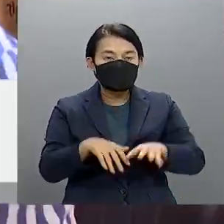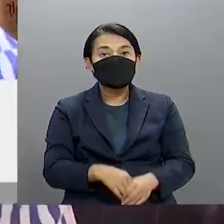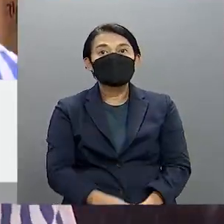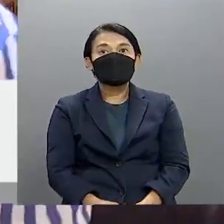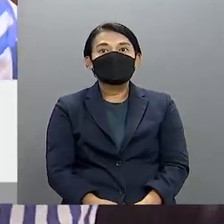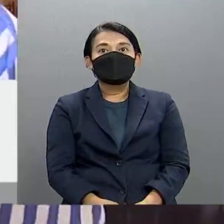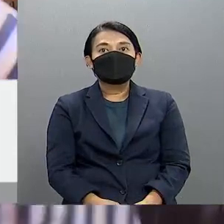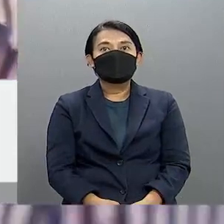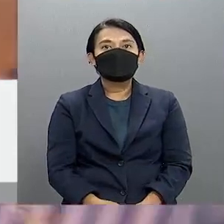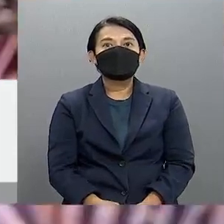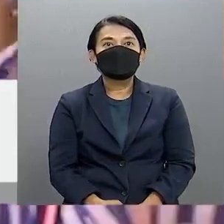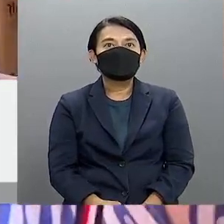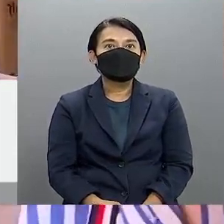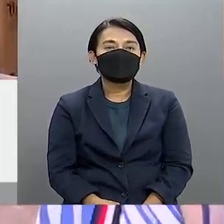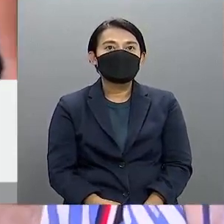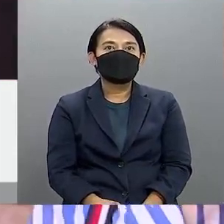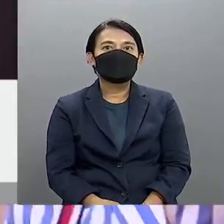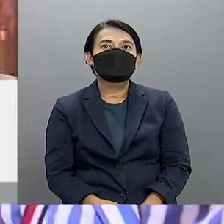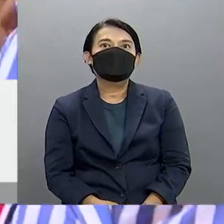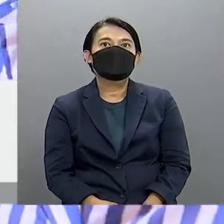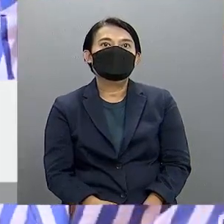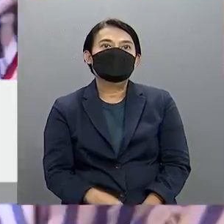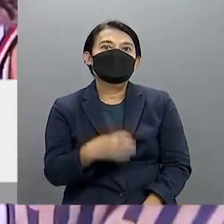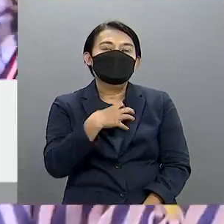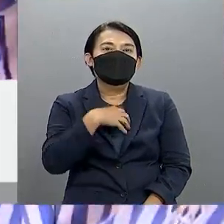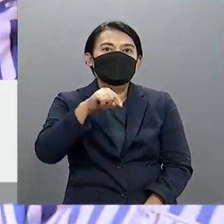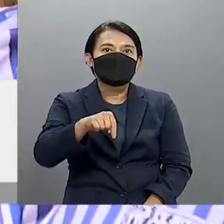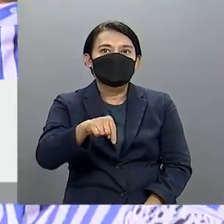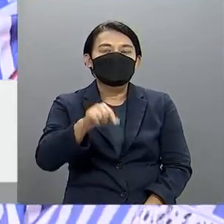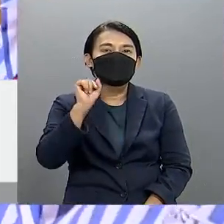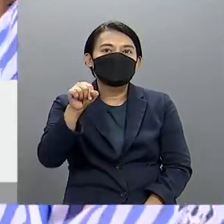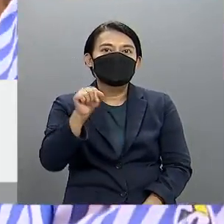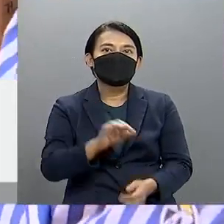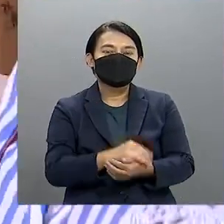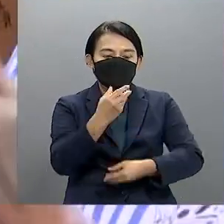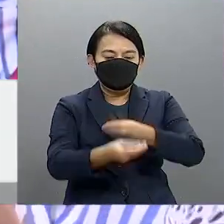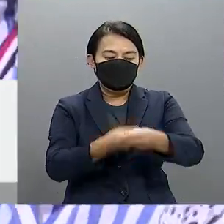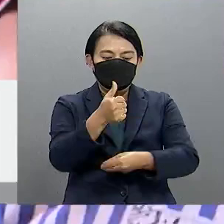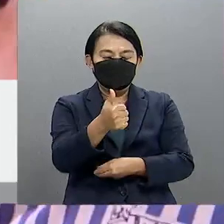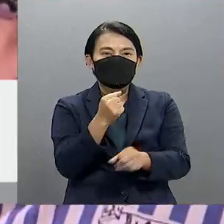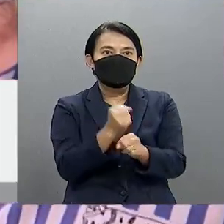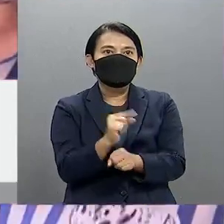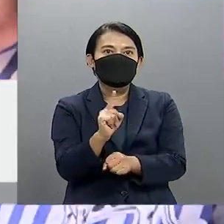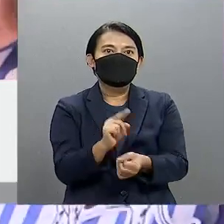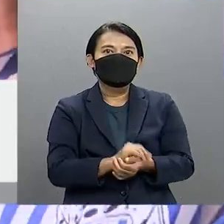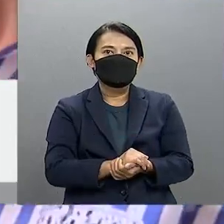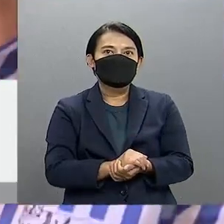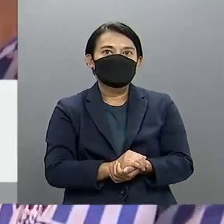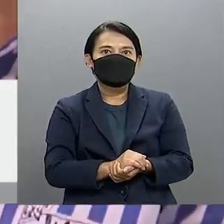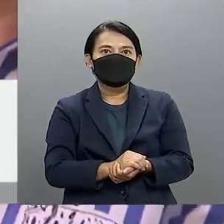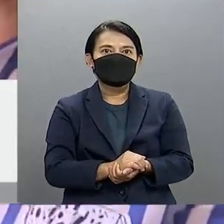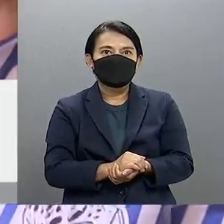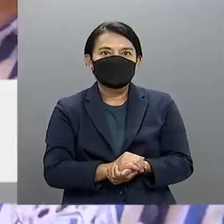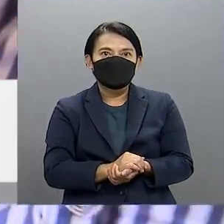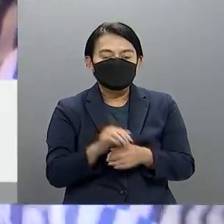ก็พยายามจัดให้มันมาตรงนี้จริงป่ะก็มันขายดีก็ทำยังไงคนหนึ่งก็บางทีจัดบางทีห้